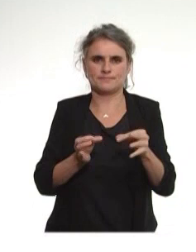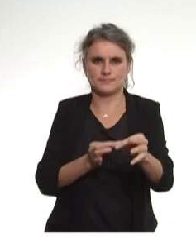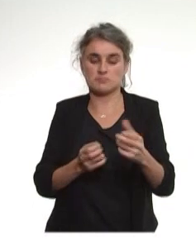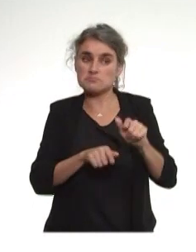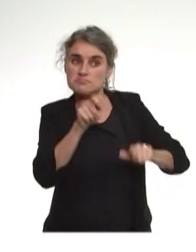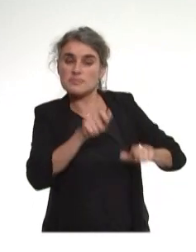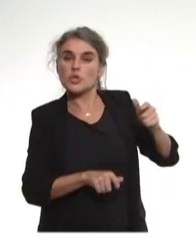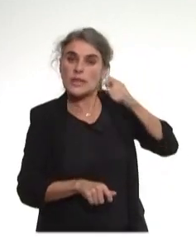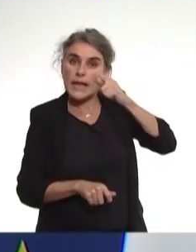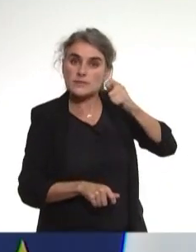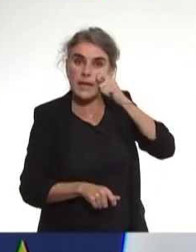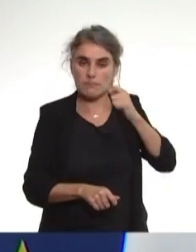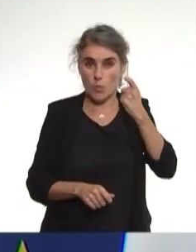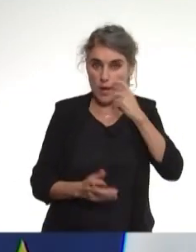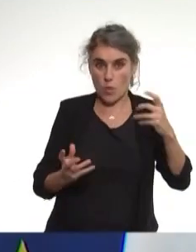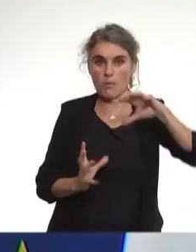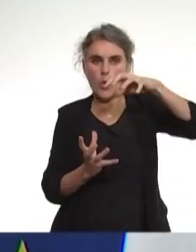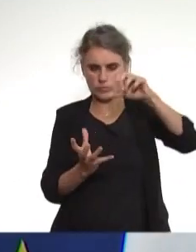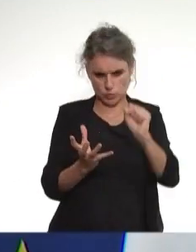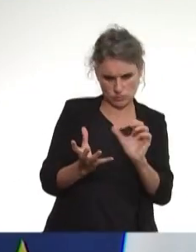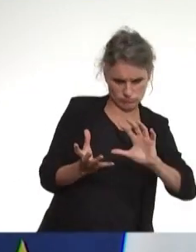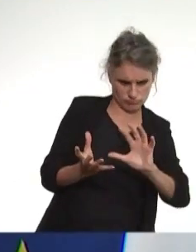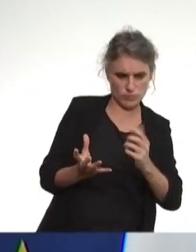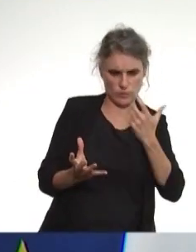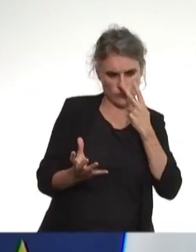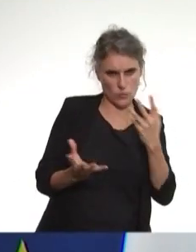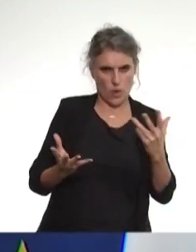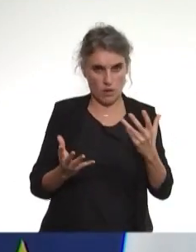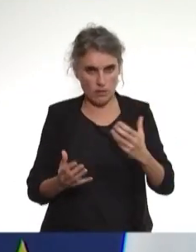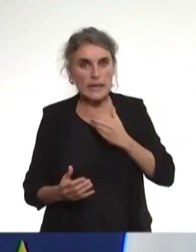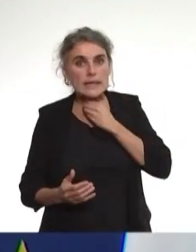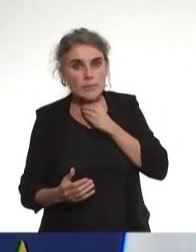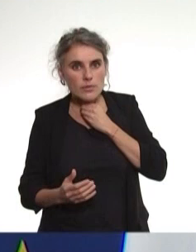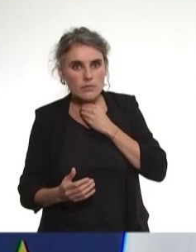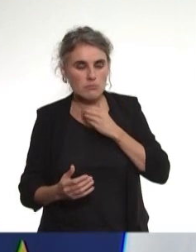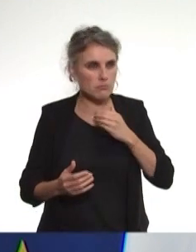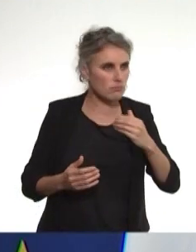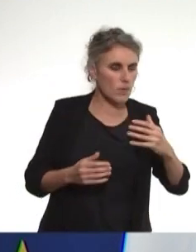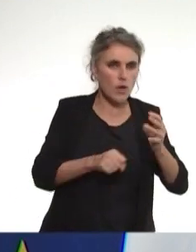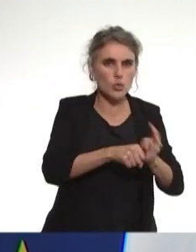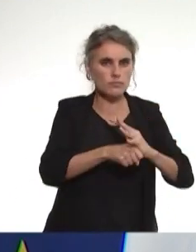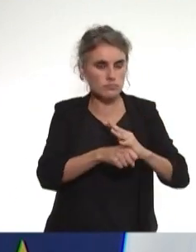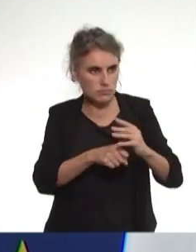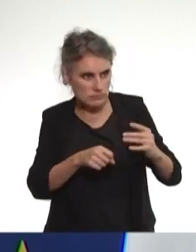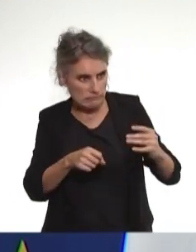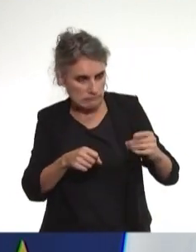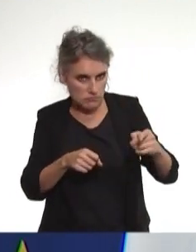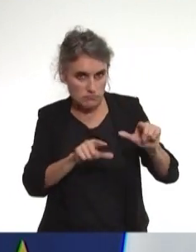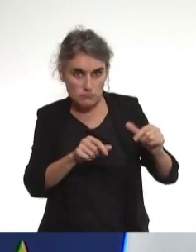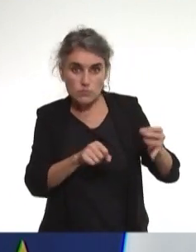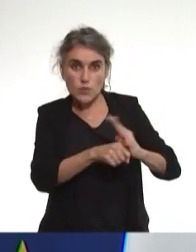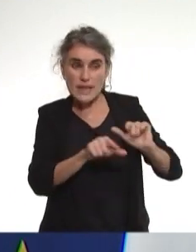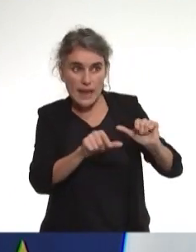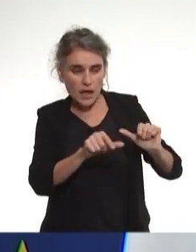qui est donc déjà passé c'est que la grippe est plutôt retardé par la présence du co vide donc il ne rien ne sert de courir en pharmacie ceux qui doivent